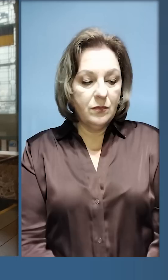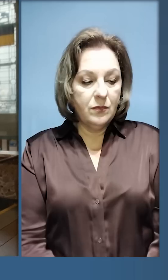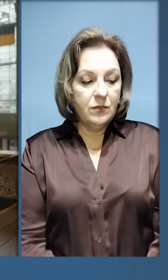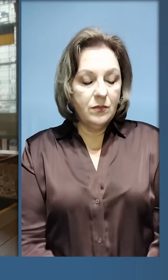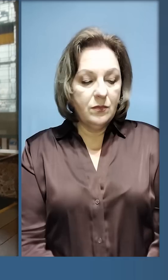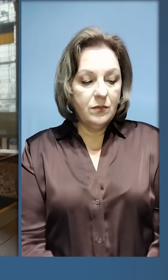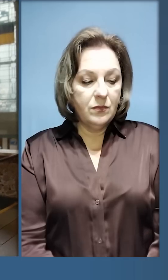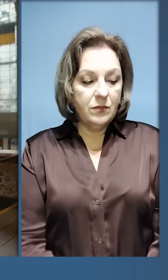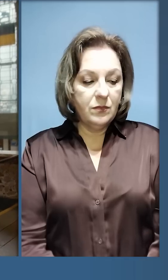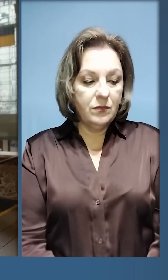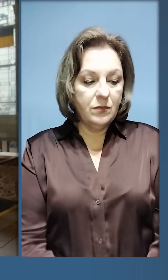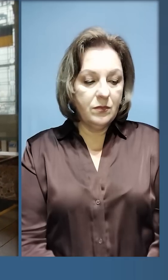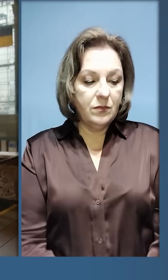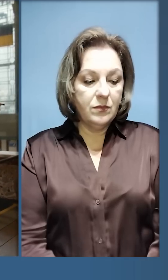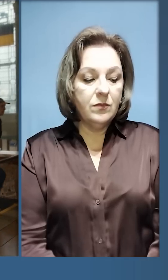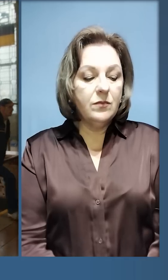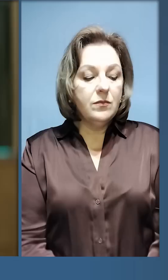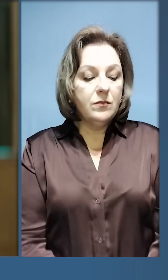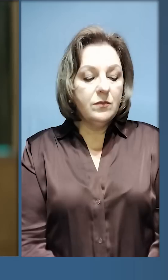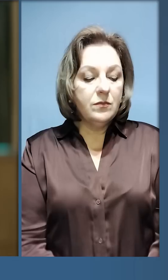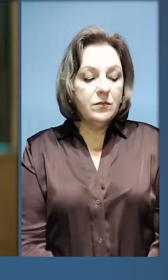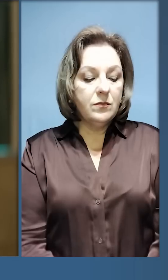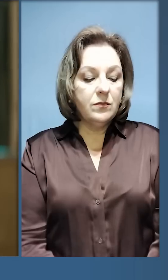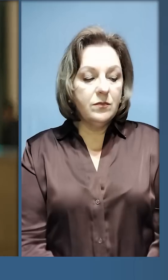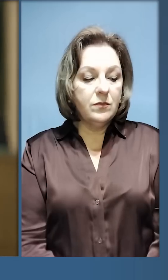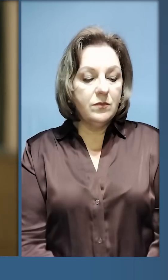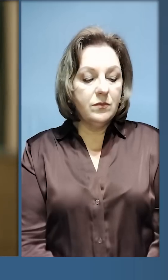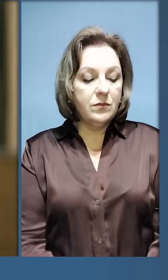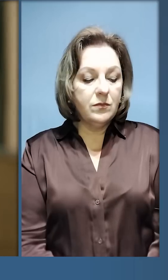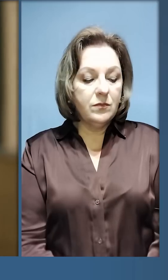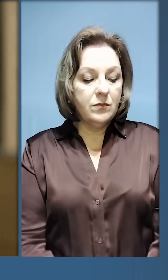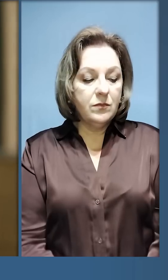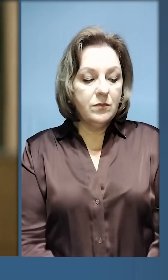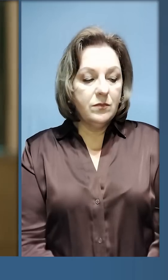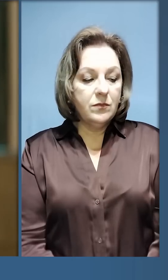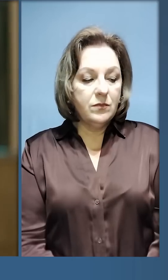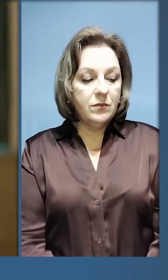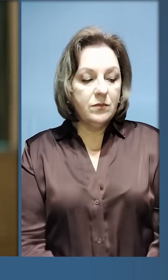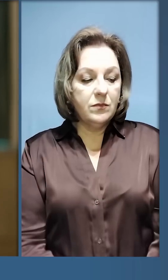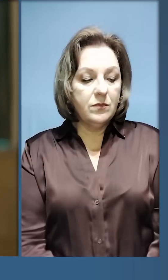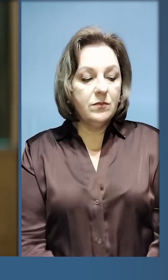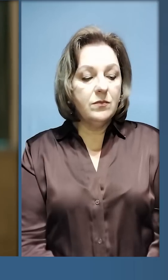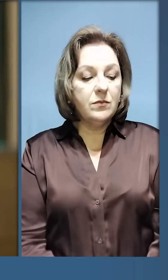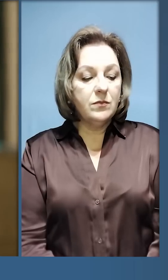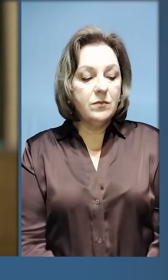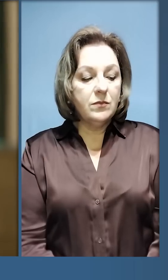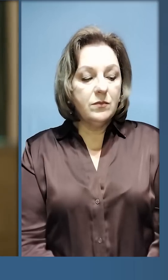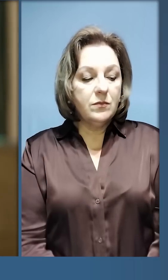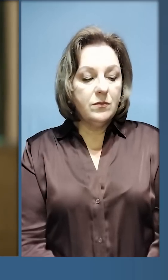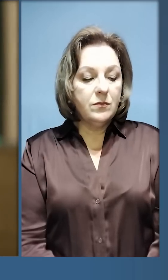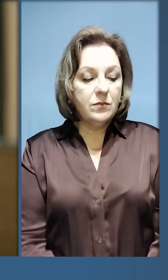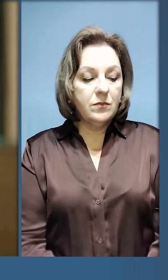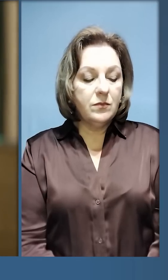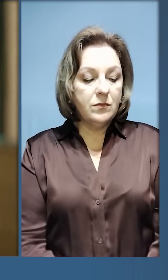system? Well, from day one, we became the backbone of security of the country. We became the lifeline for